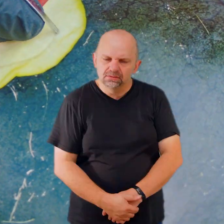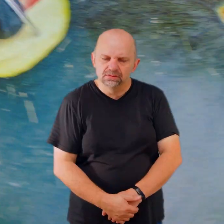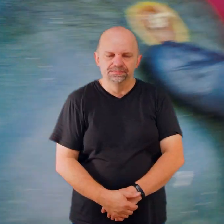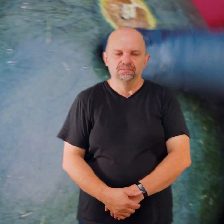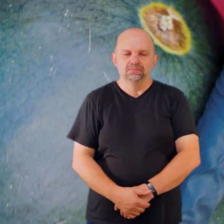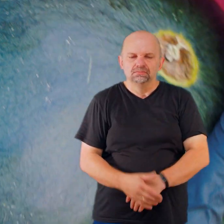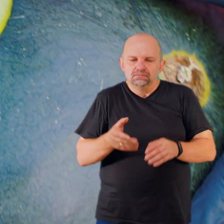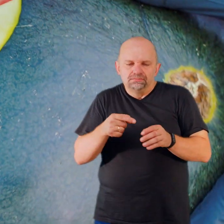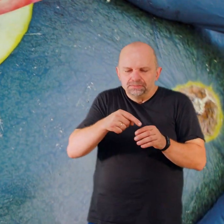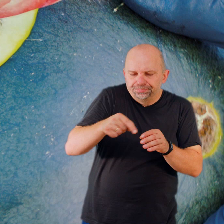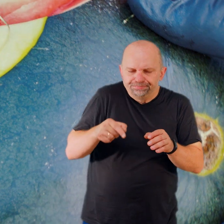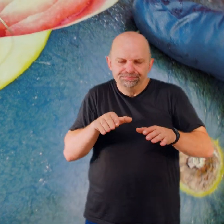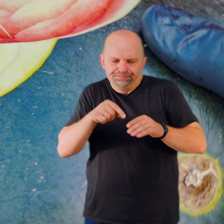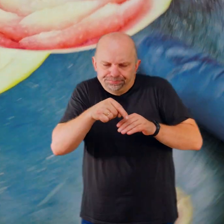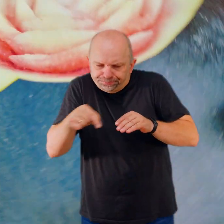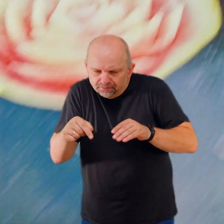Obkręcamy.